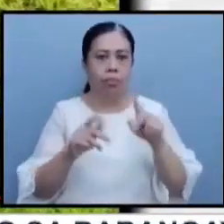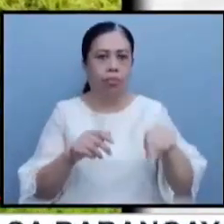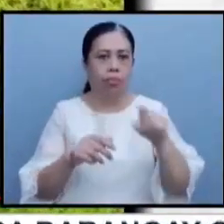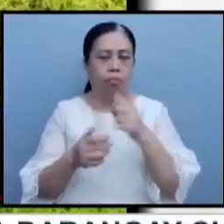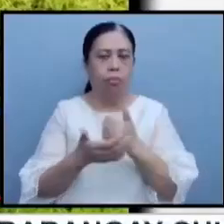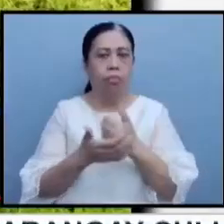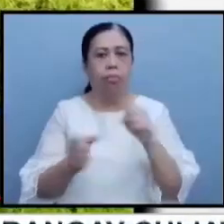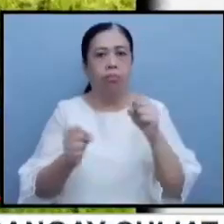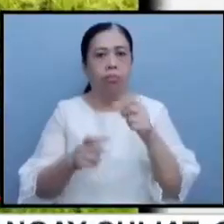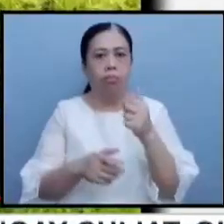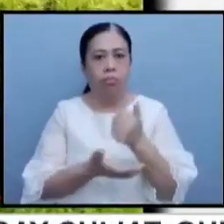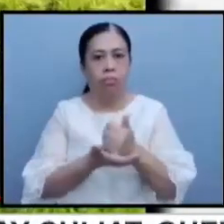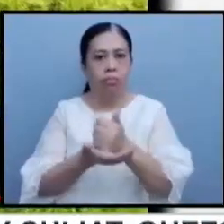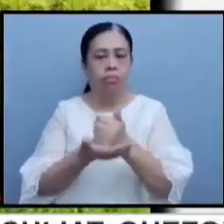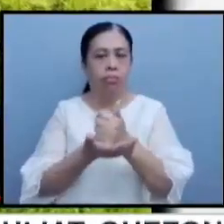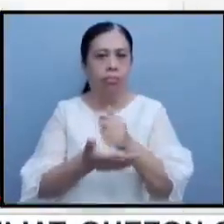paglilikas ng mga residente